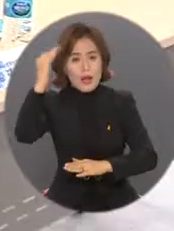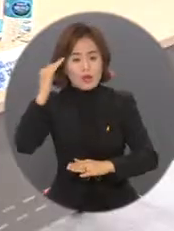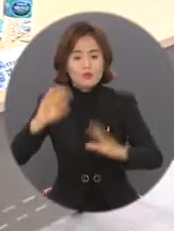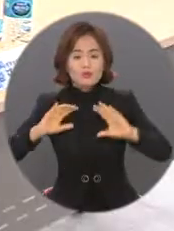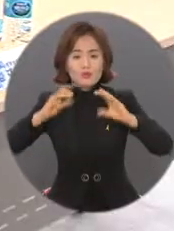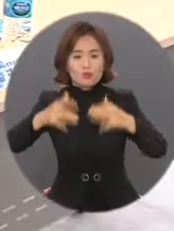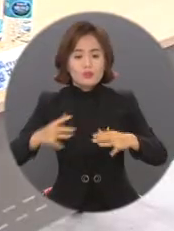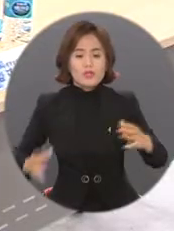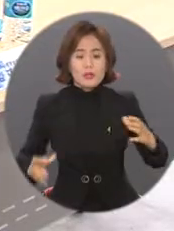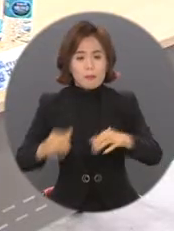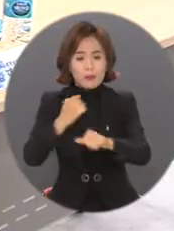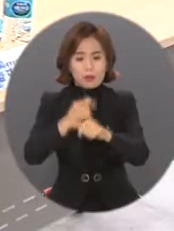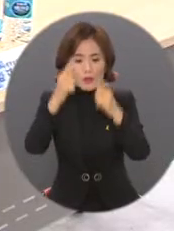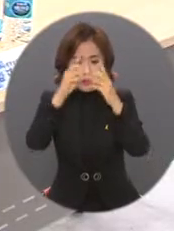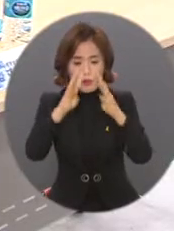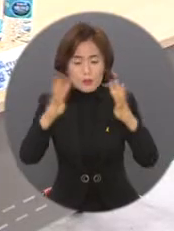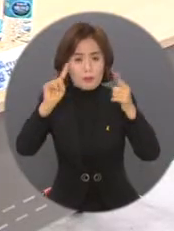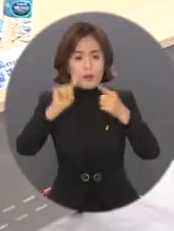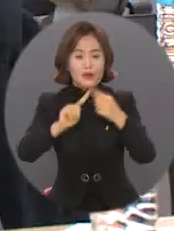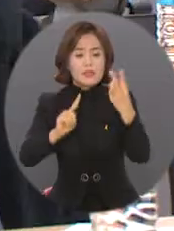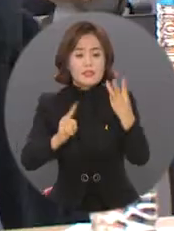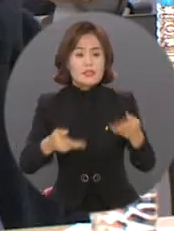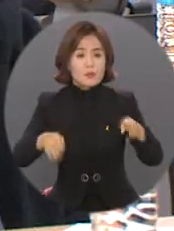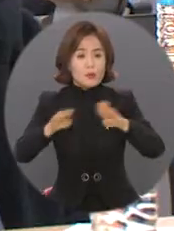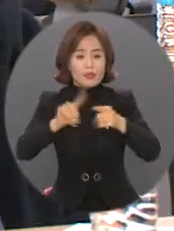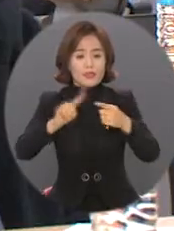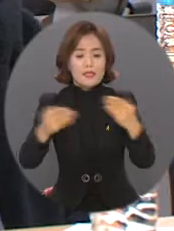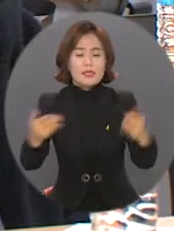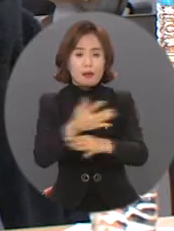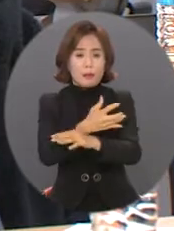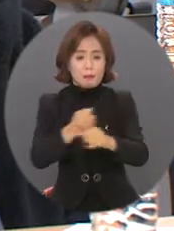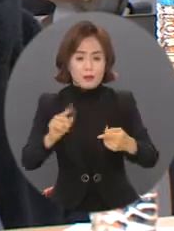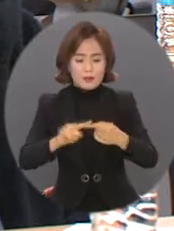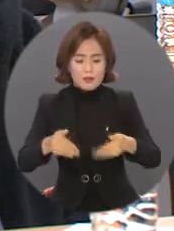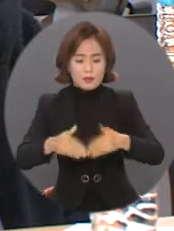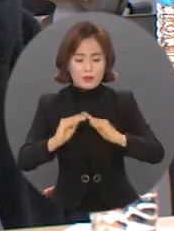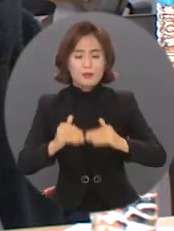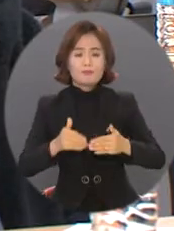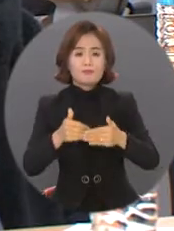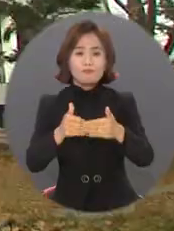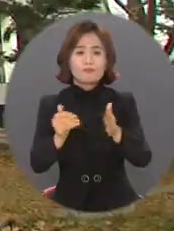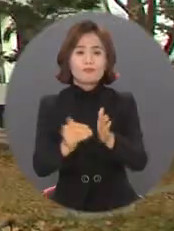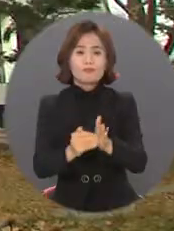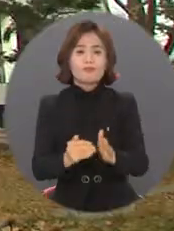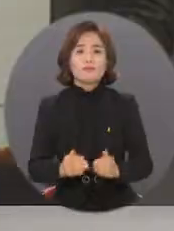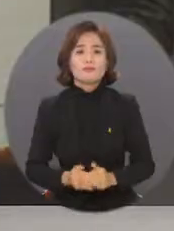협력단 전남대학교 등 3개 기관 의 업무협약에 따라 설립되었습니다